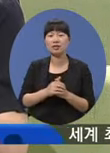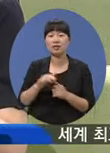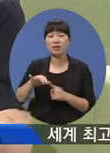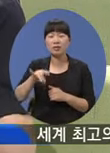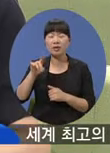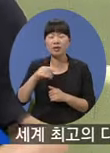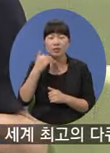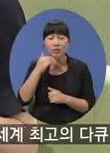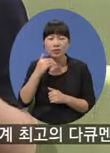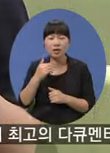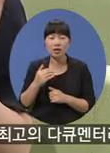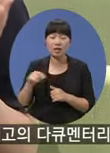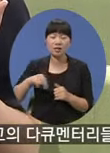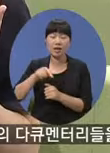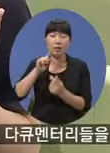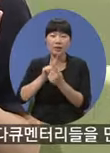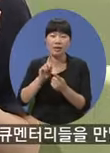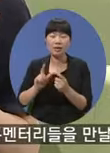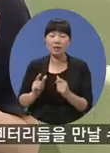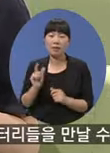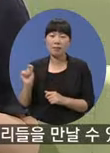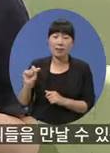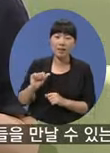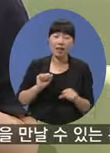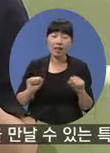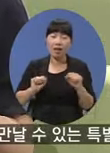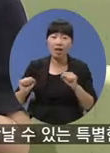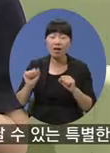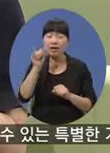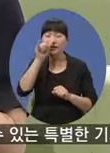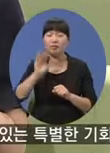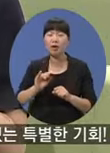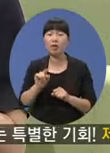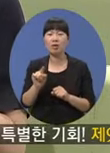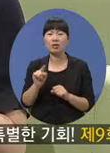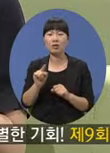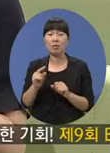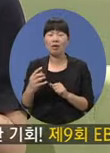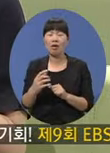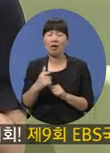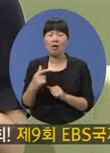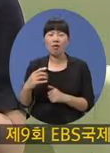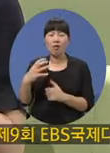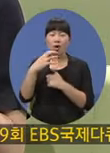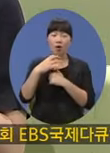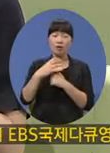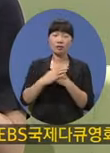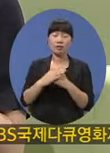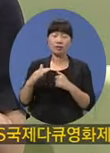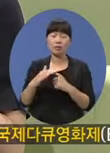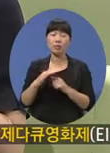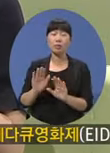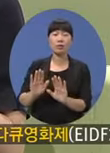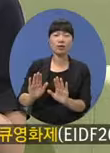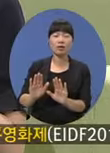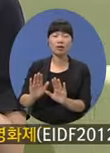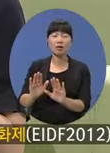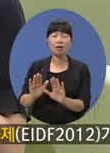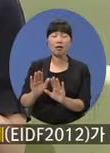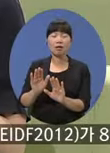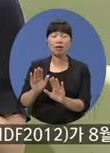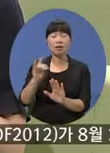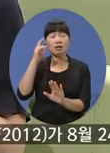처음에 어떤 아이는 자극이 들어올 때마다 막 빨리빨리 움직이는 아이가 있는가 하면 그게 너무 압도적이니까 그걸 이렇게 이렇게 좀 이렇게 약간